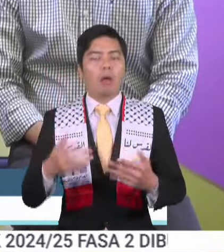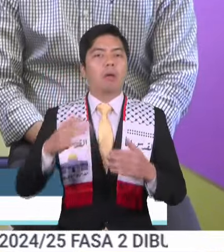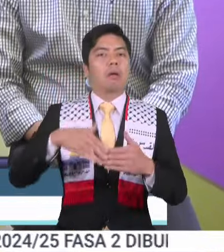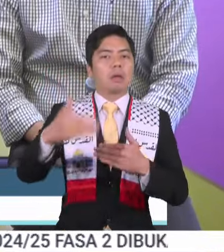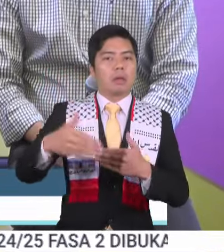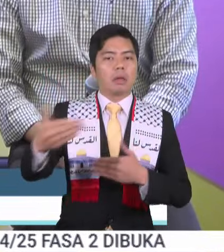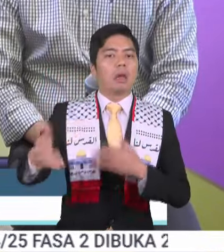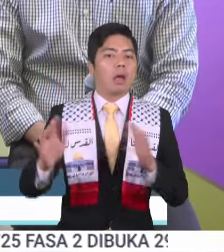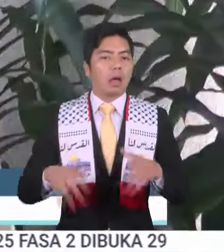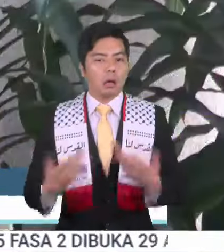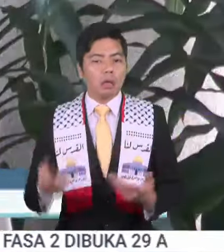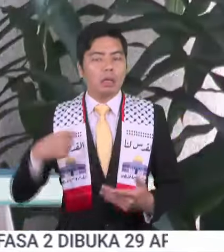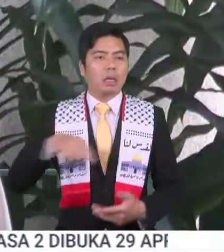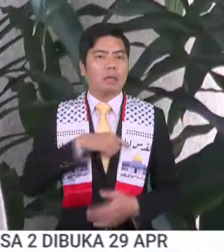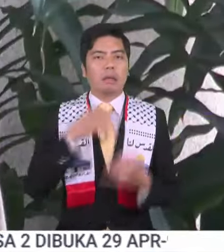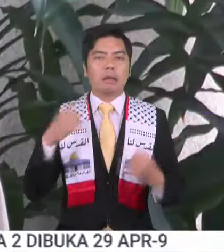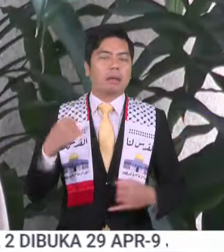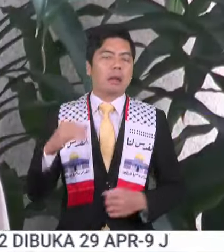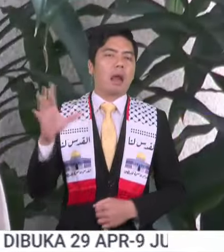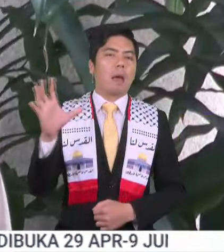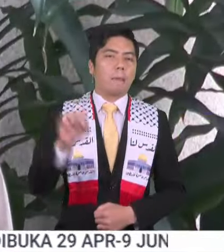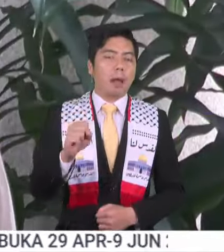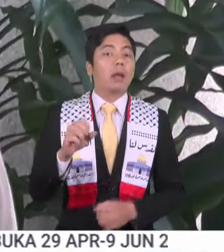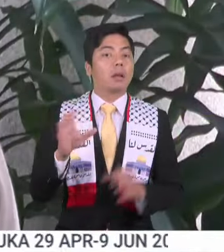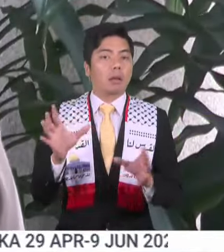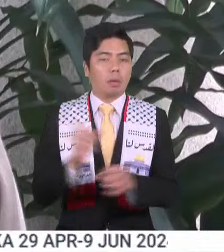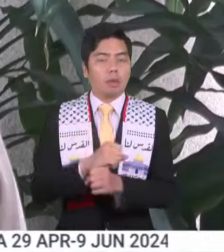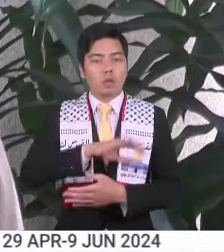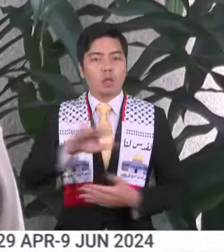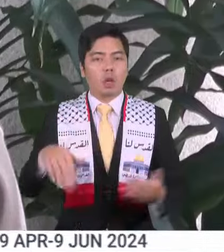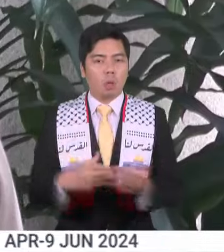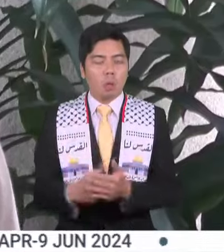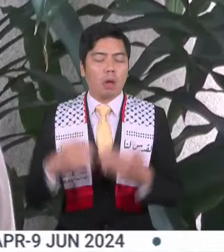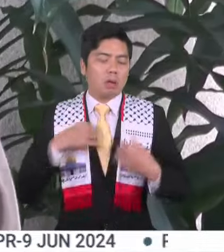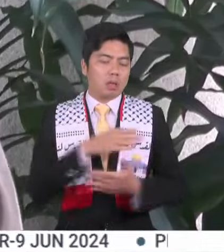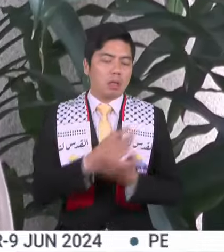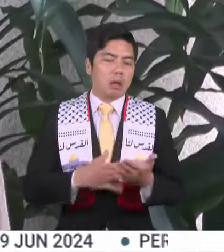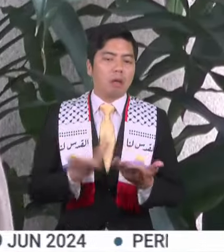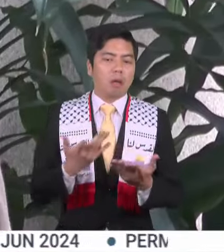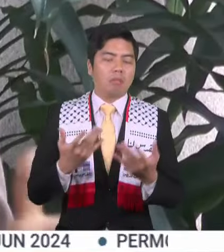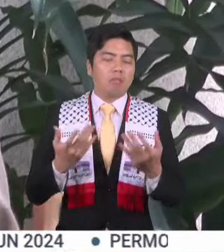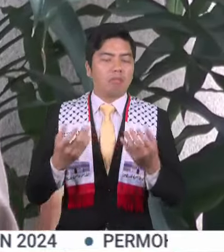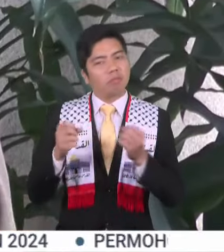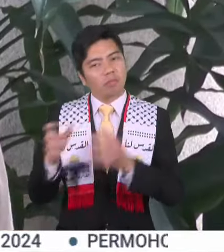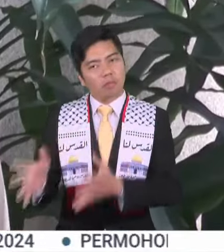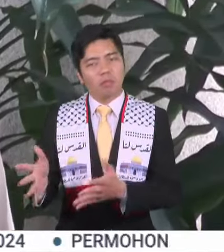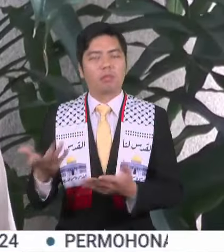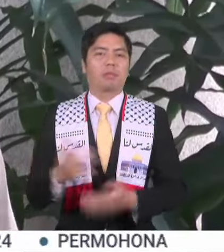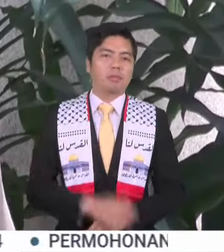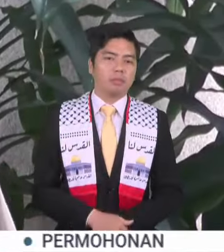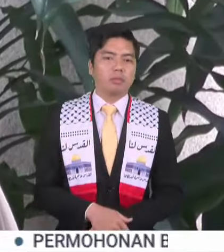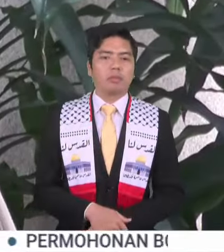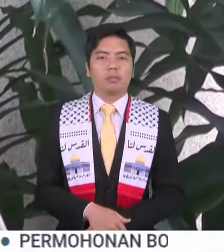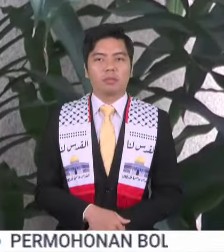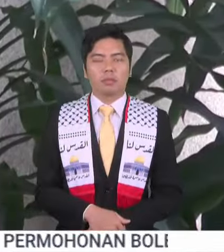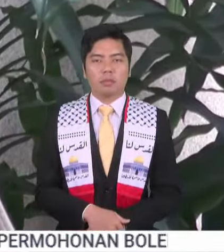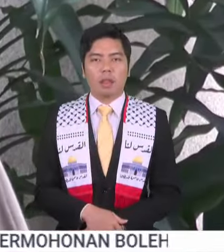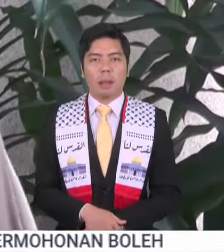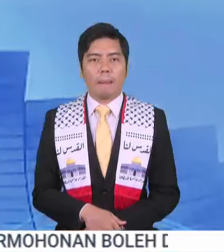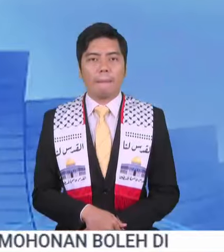boleh dapat semua benda dalam hidup kita. Ada benda yang kita kena lepaskan. Ada benda yang kita kena grab. Itu je.